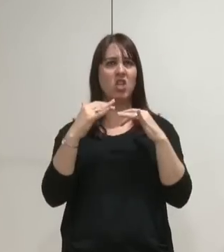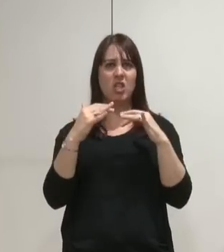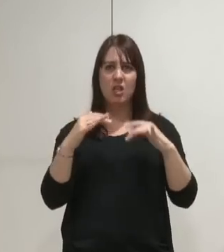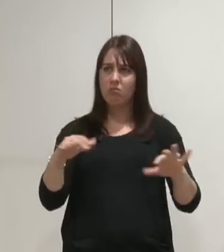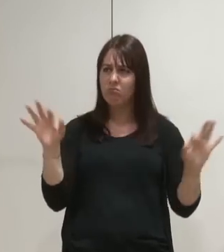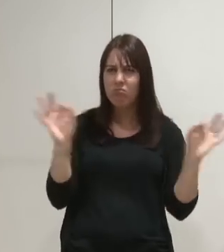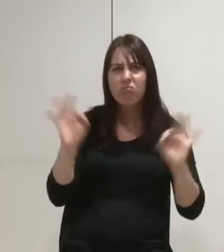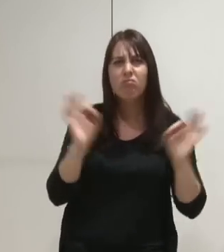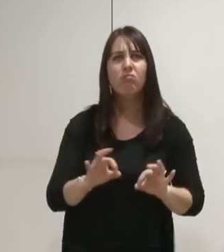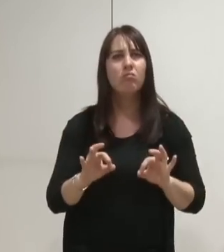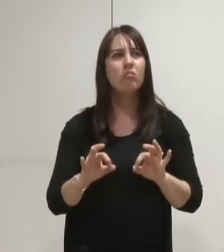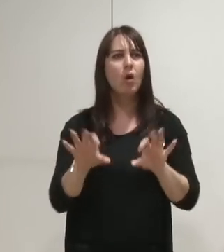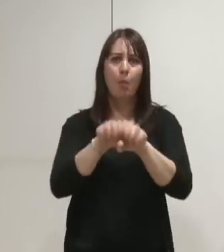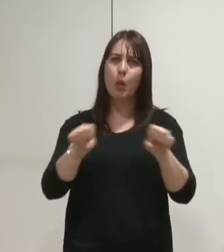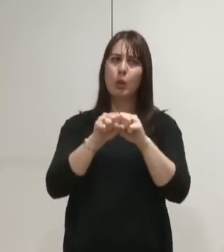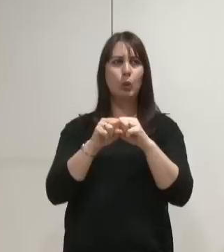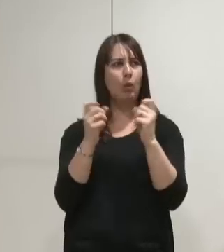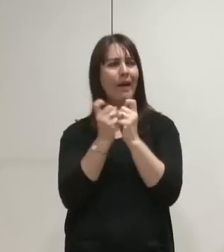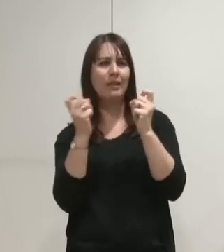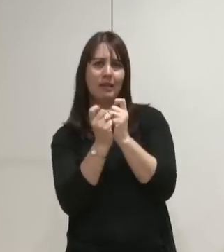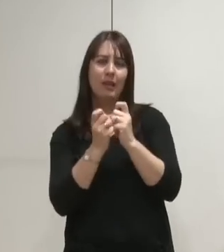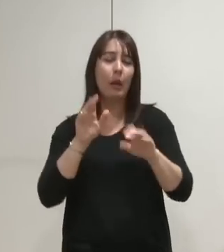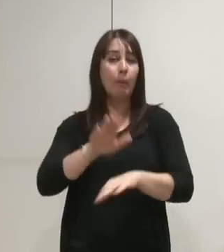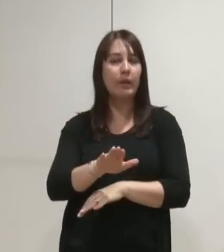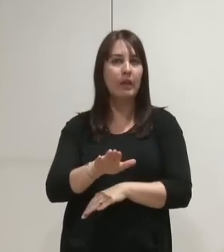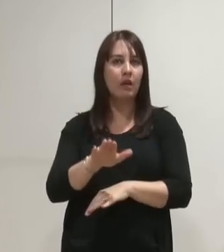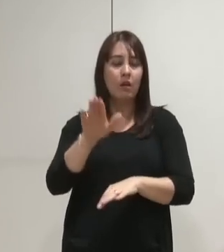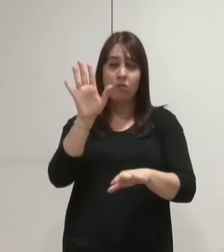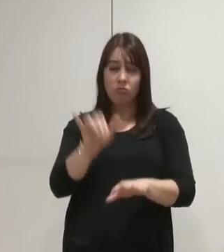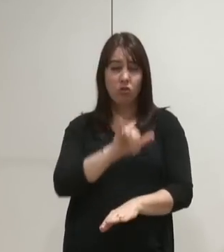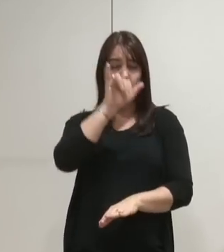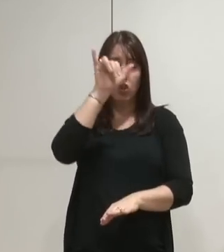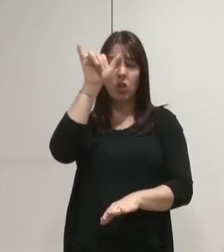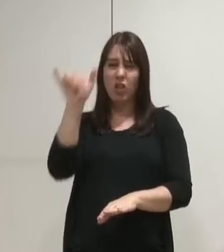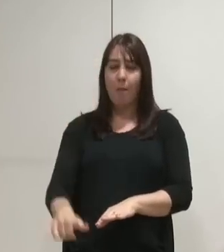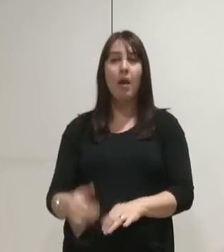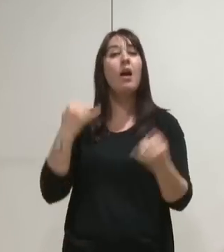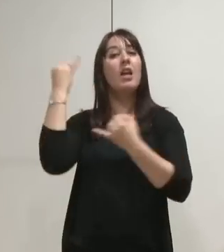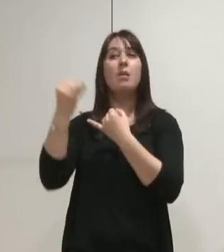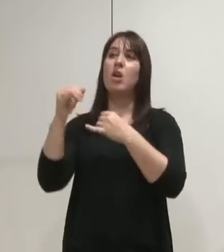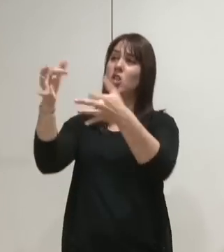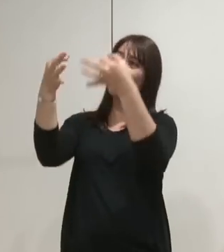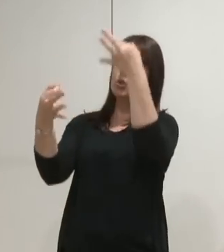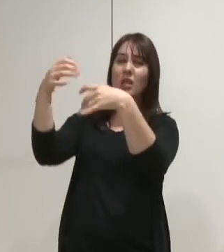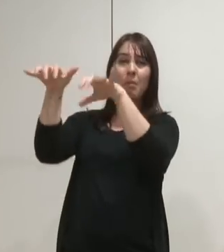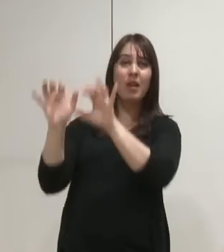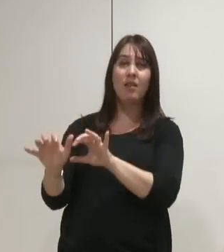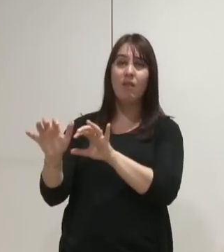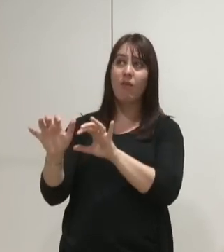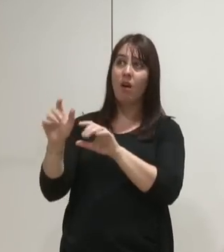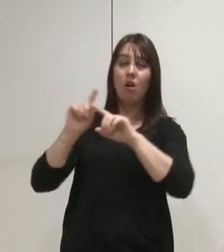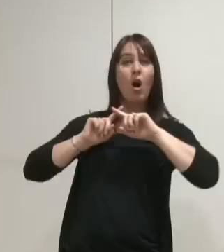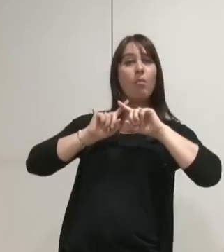fourniture d'électricité notamment comme il ce serait le cas si la justice administrative donnait suite aux